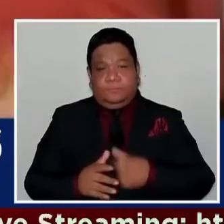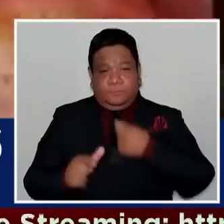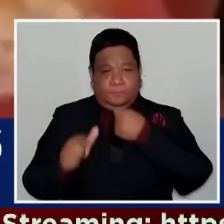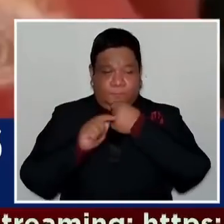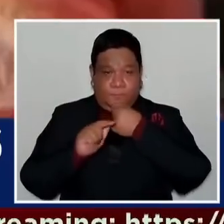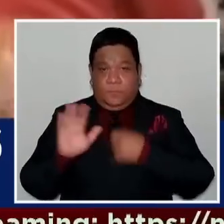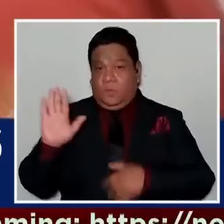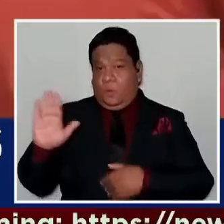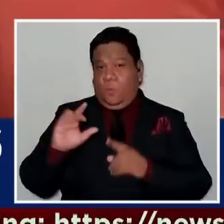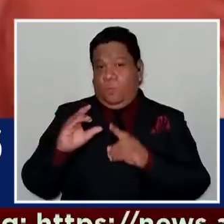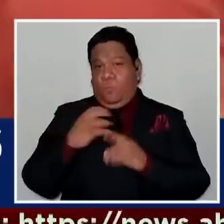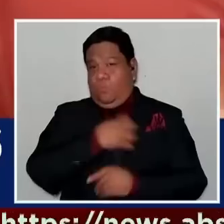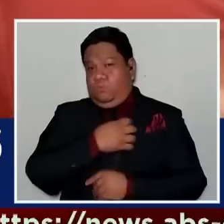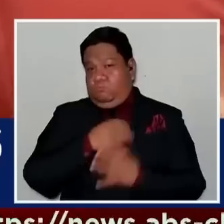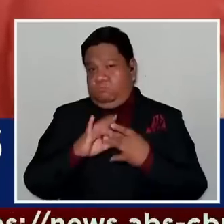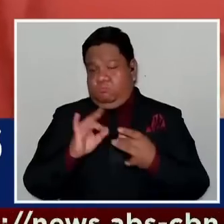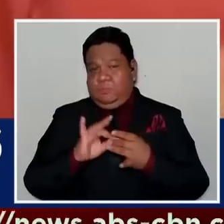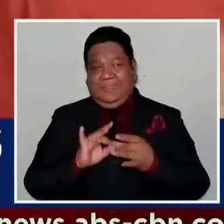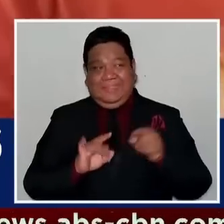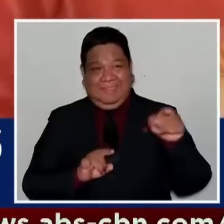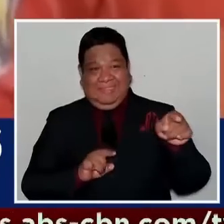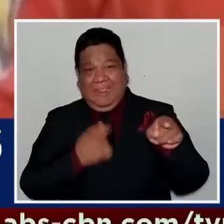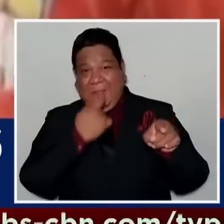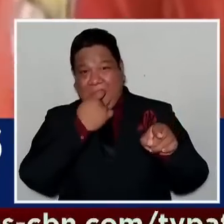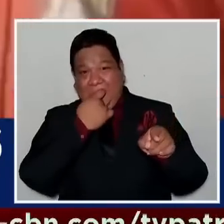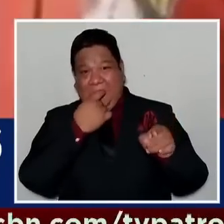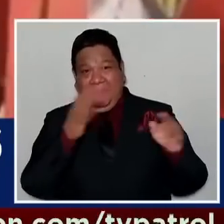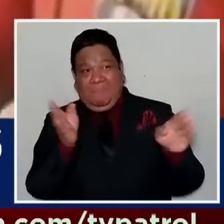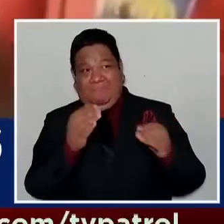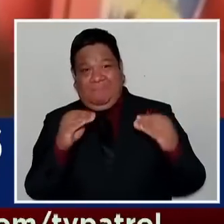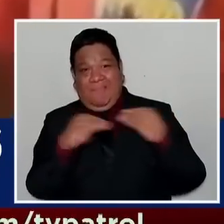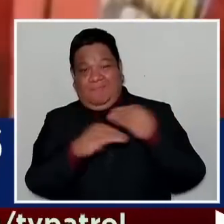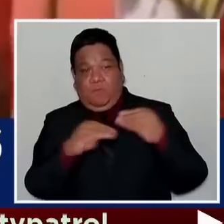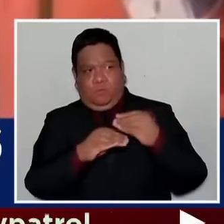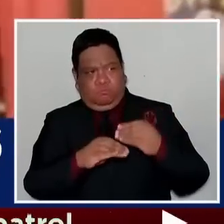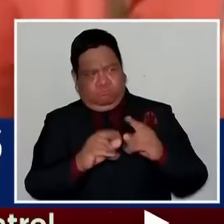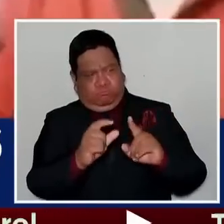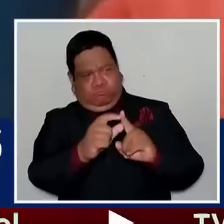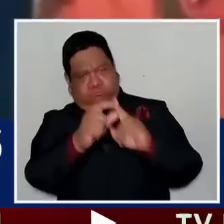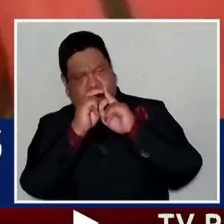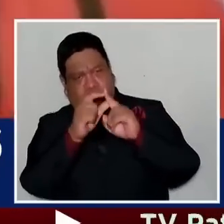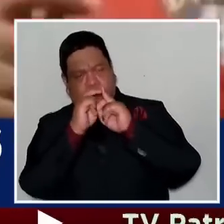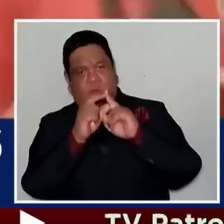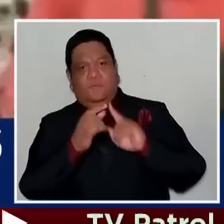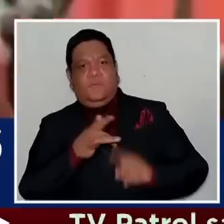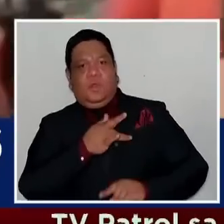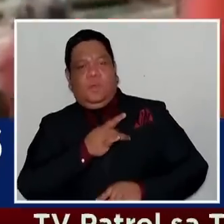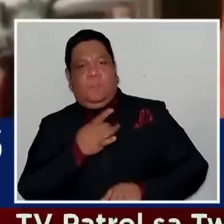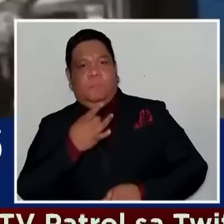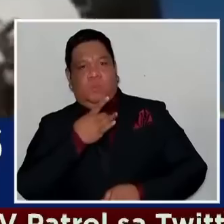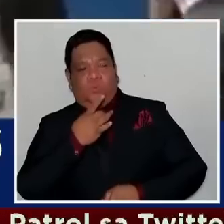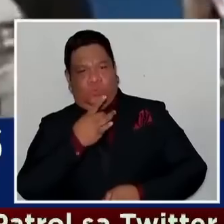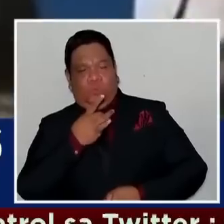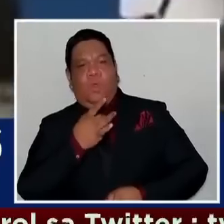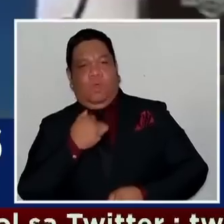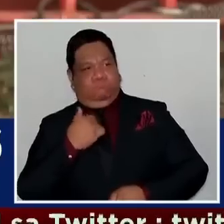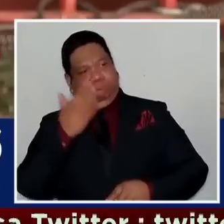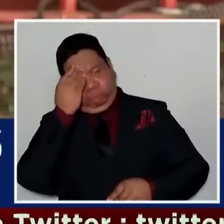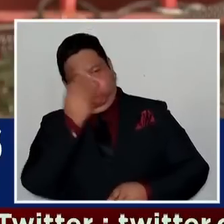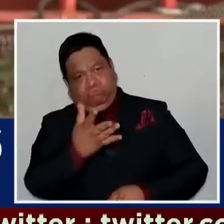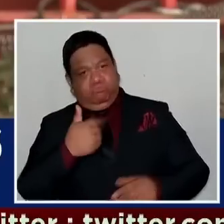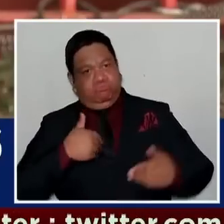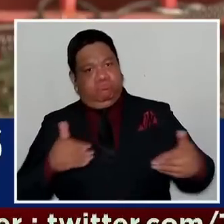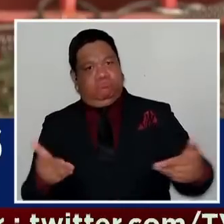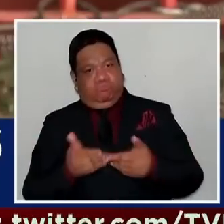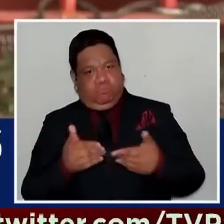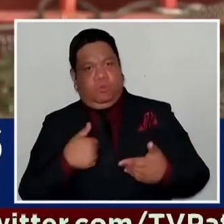enforcer na si Mark Luzuriaga. Imbis na simpleng tiniketan, parang binastos pa umana siya, kaya nagpakilala na siyang pulis.